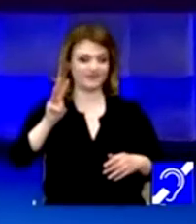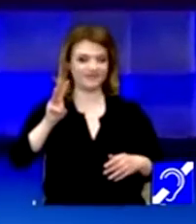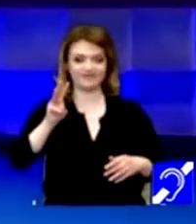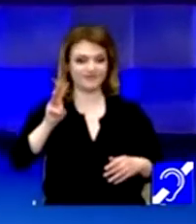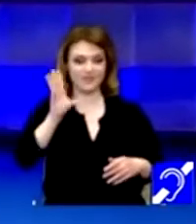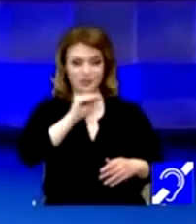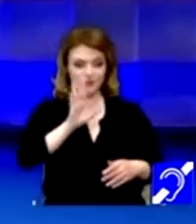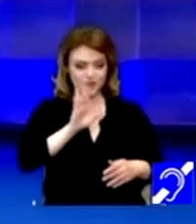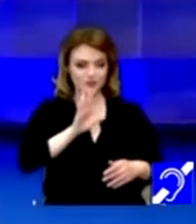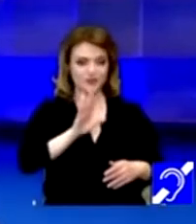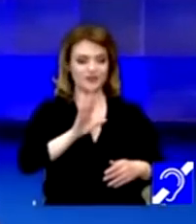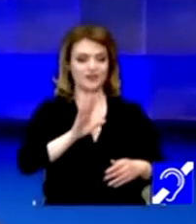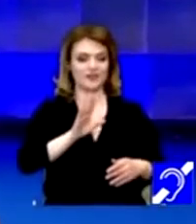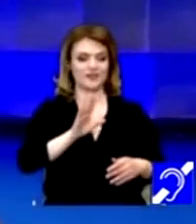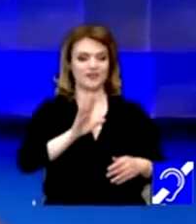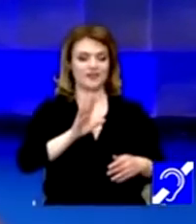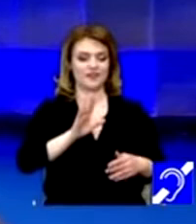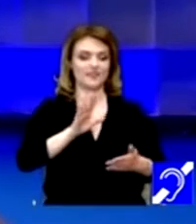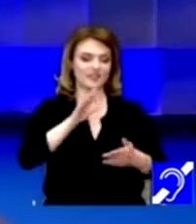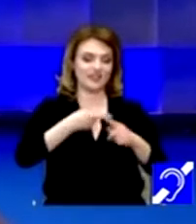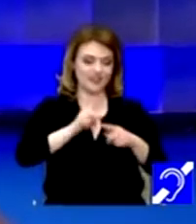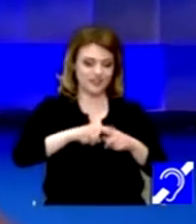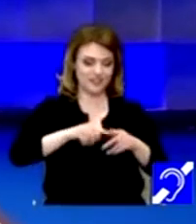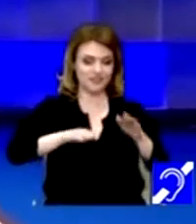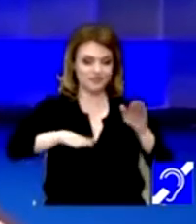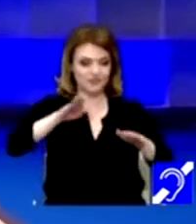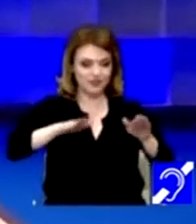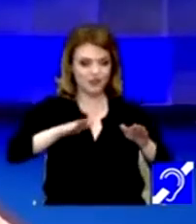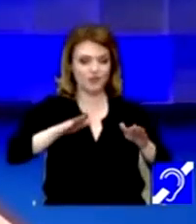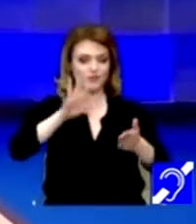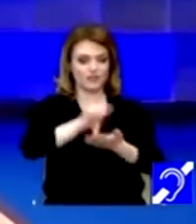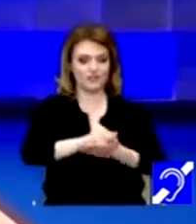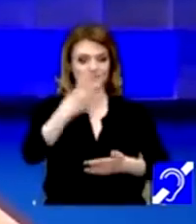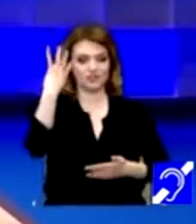Nu uspiel. Ah, uspiel. Bucualne de secundu.